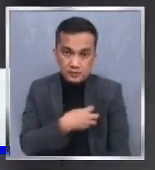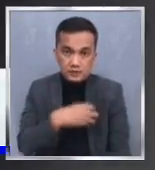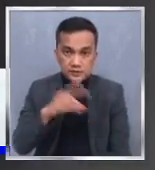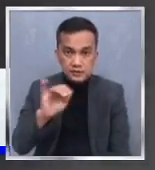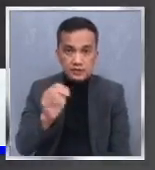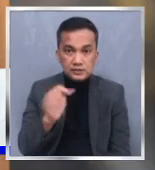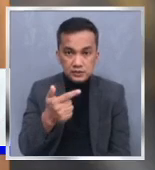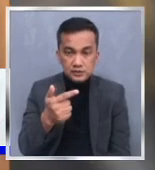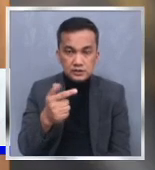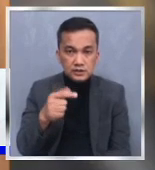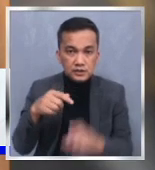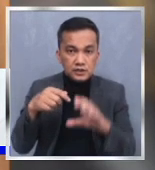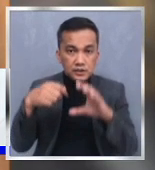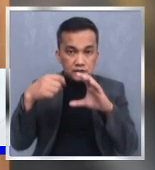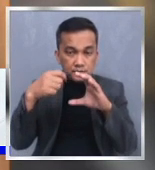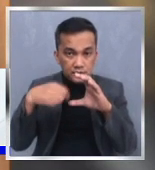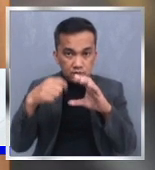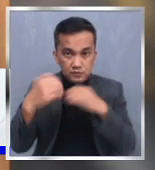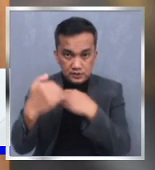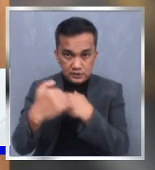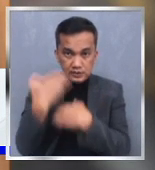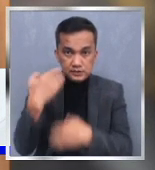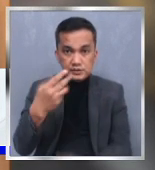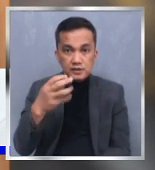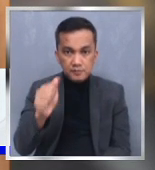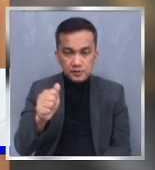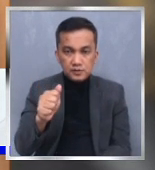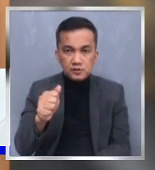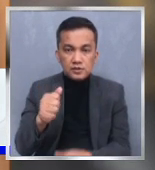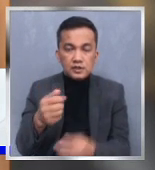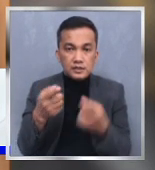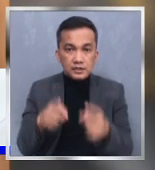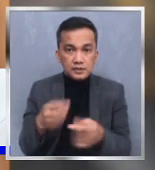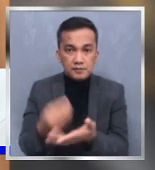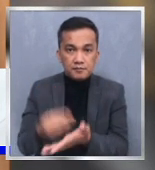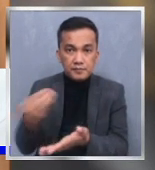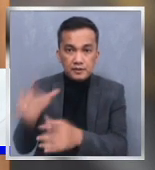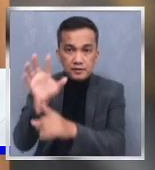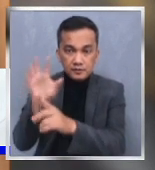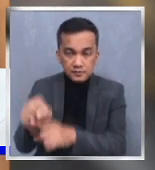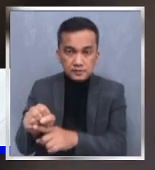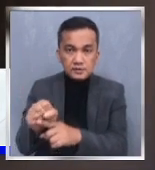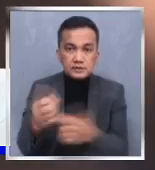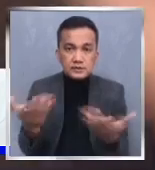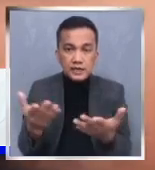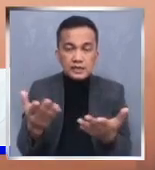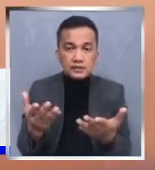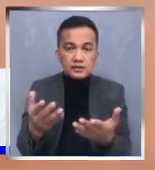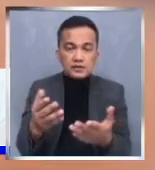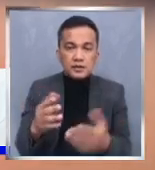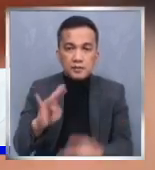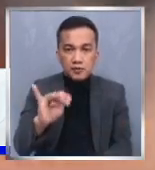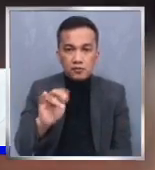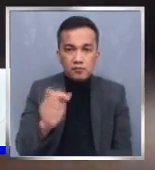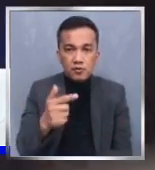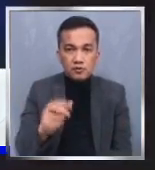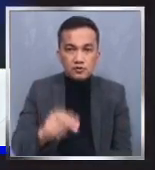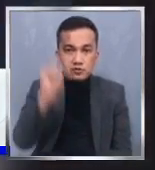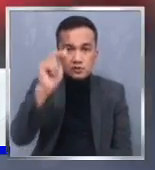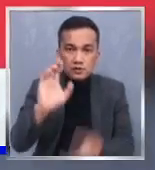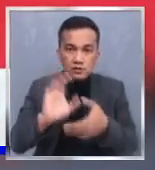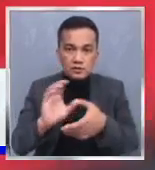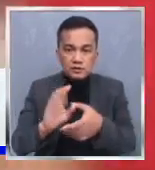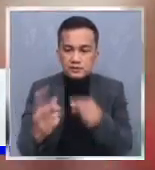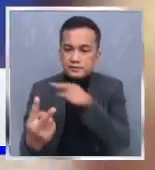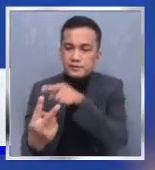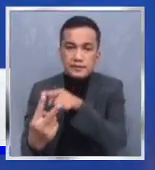GMA News. Nangyari ang bypass operation sa isang residential area sa Bagumbong, North Caloocan. Kinilala mga dinakip na sina